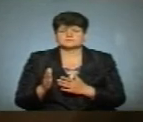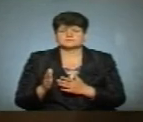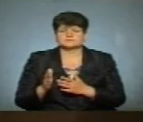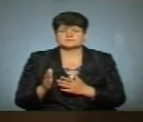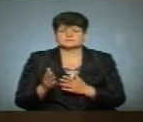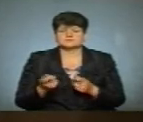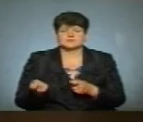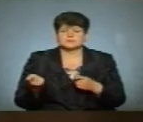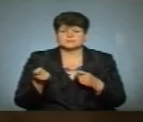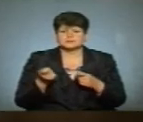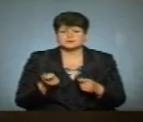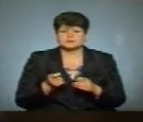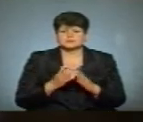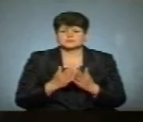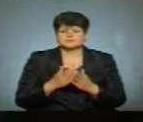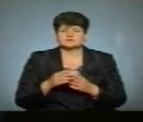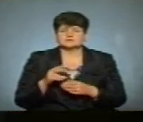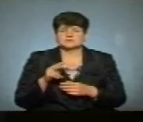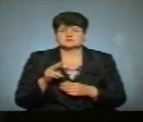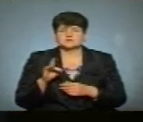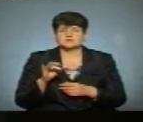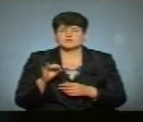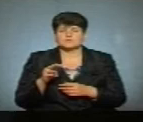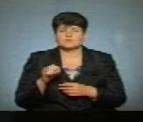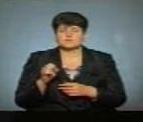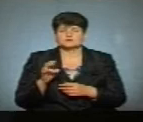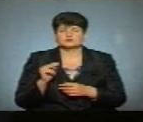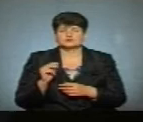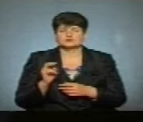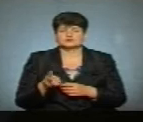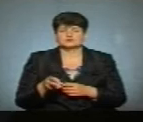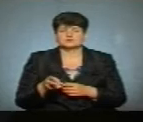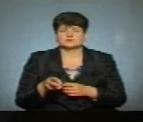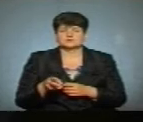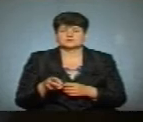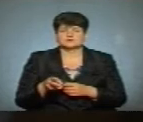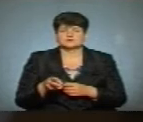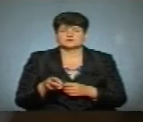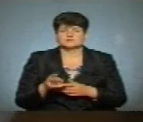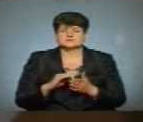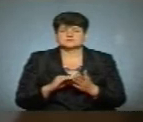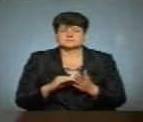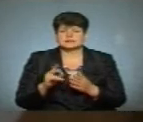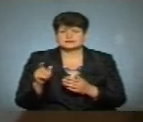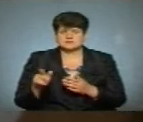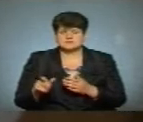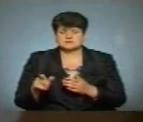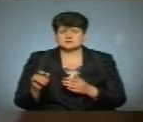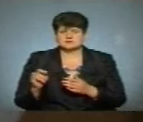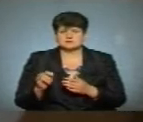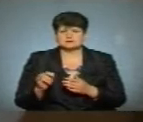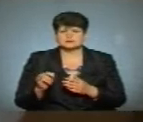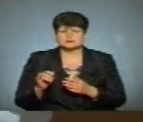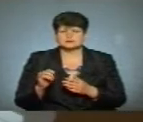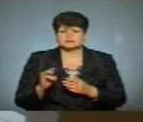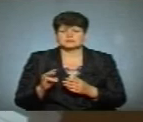Борисівна принесла книги Лесі Романчук, нашої тернополянки, письменниці, і також Ніни